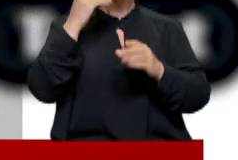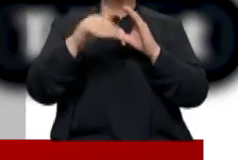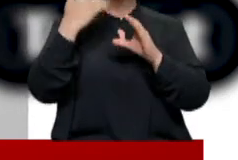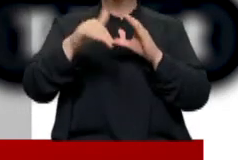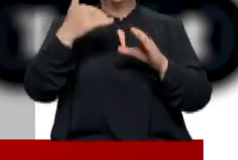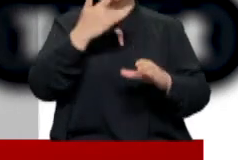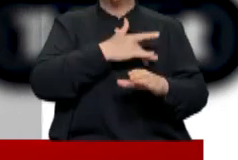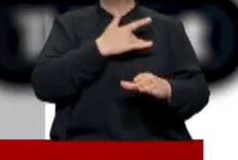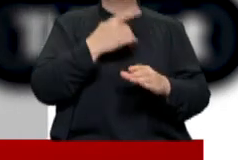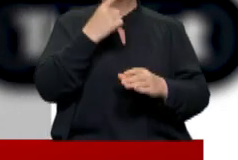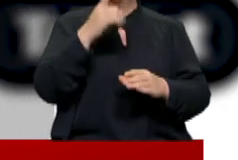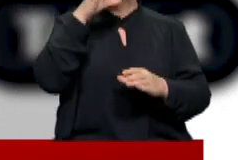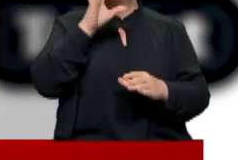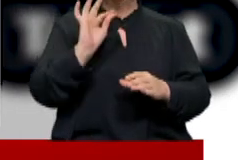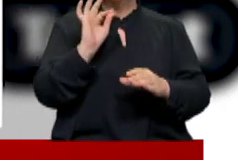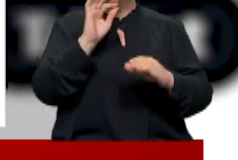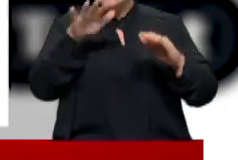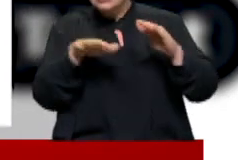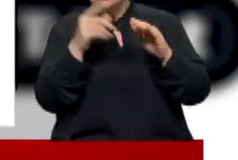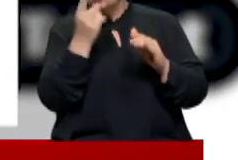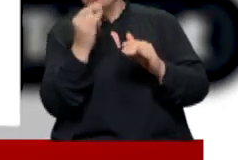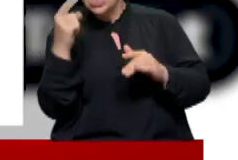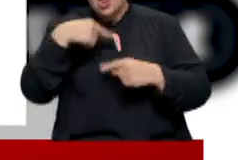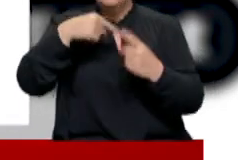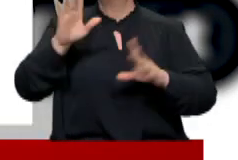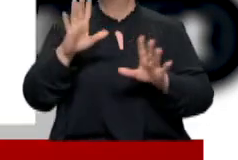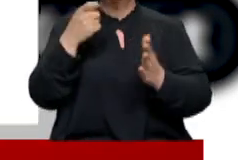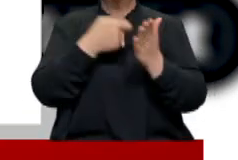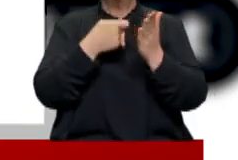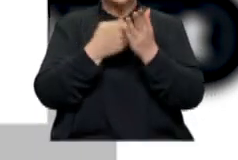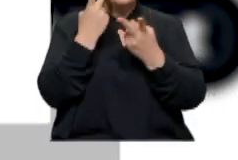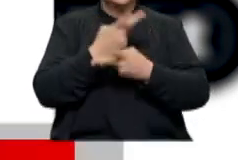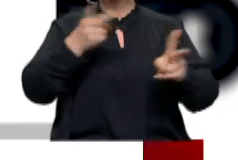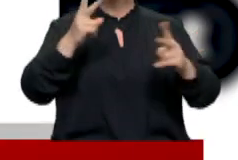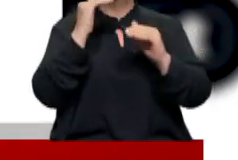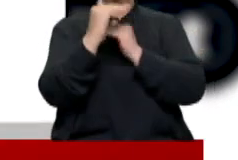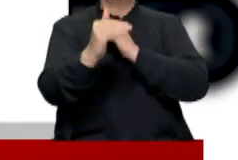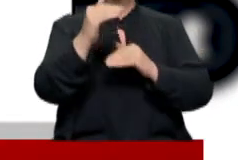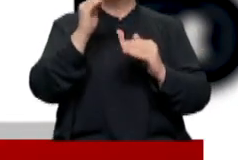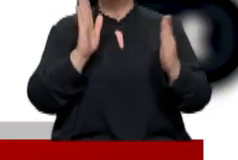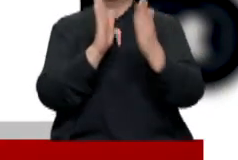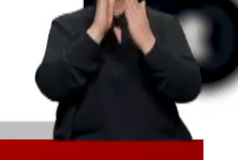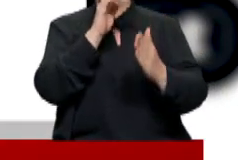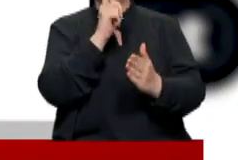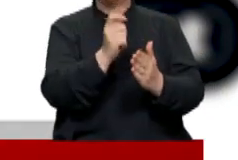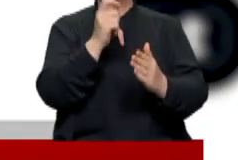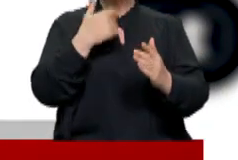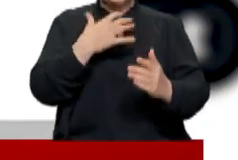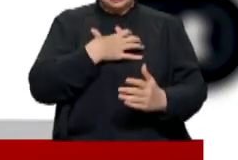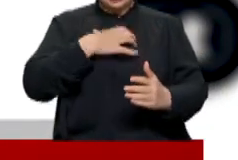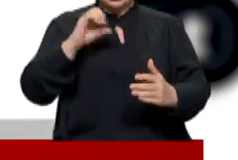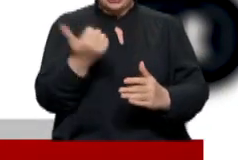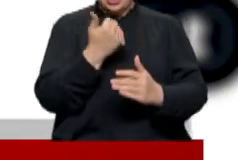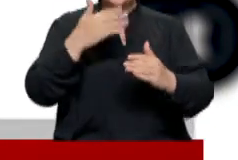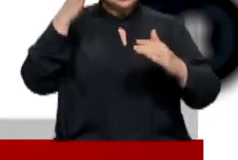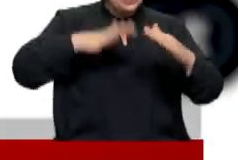dolayısıyla Anadolu tabiriyle kimse dananın altında buzağı aramasın. İsimlerden bağımsız toplumsal muhalefetin talebini prensip